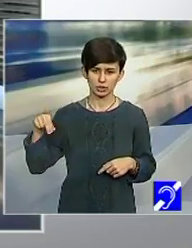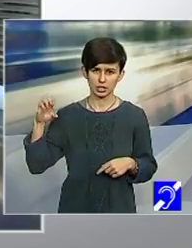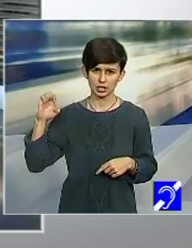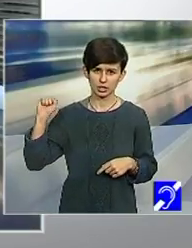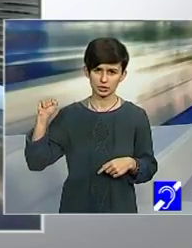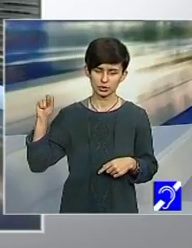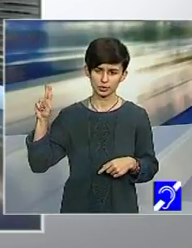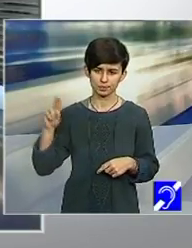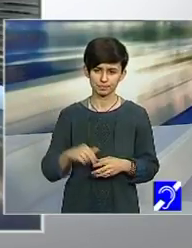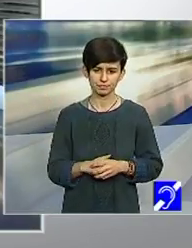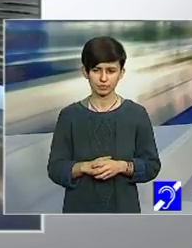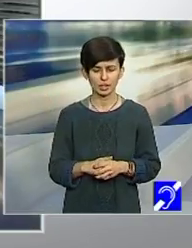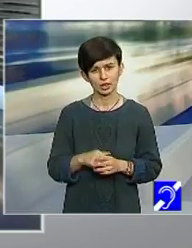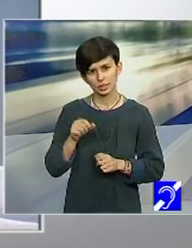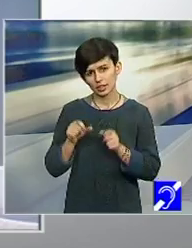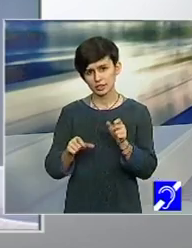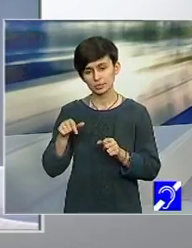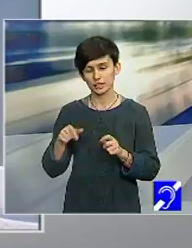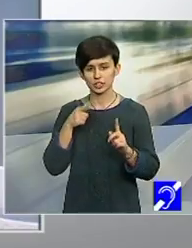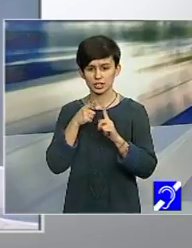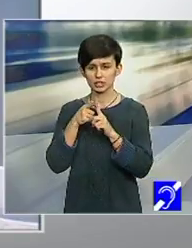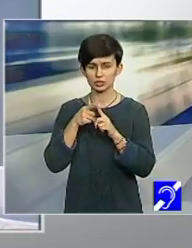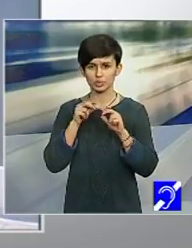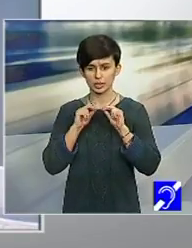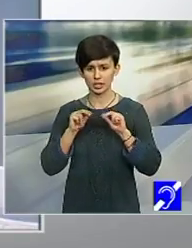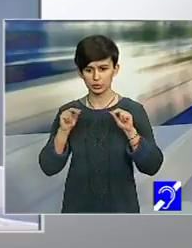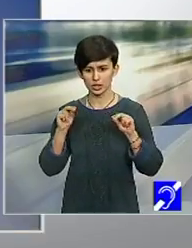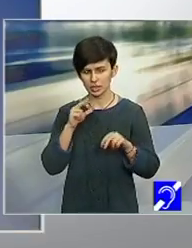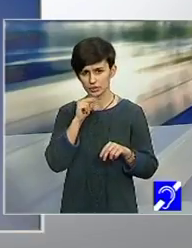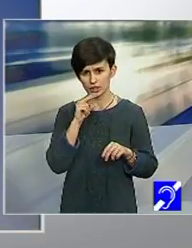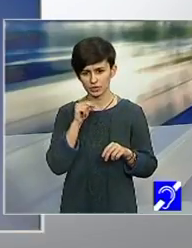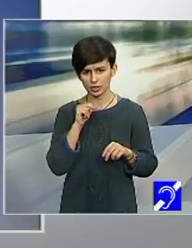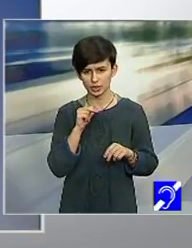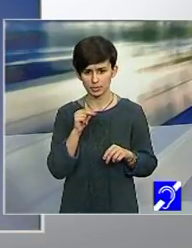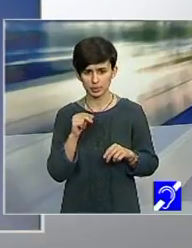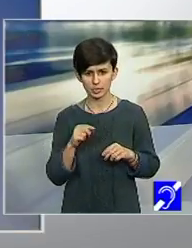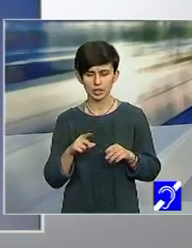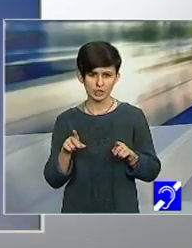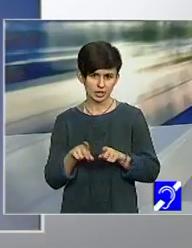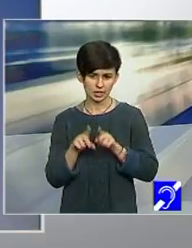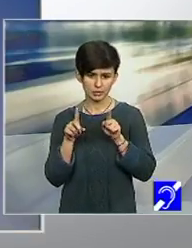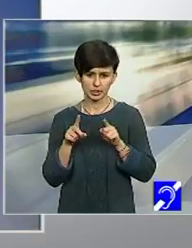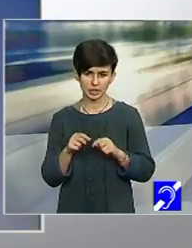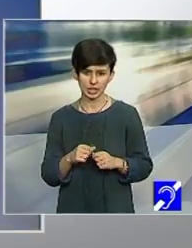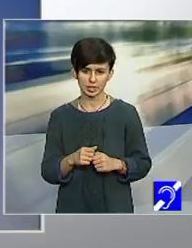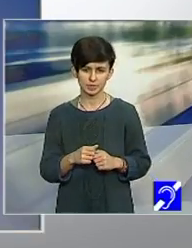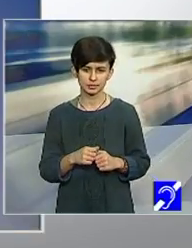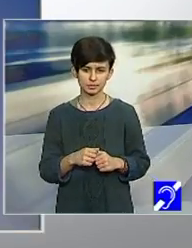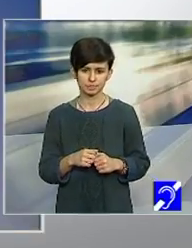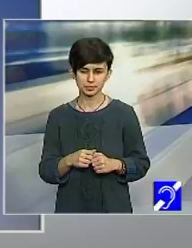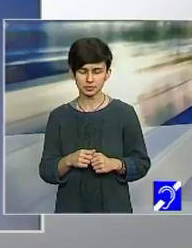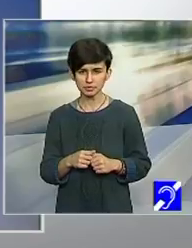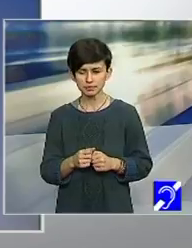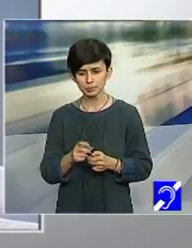Despre acest rol educativ al muzeilor de acest gen în general vom mai povesti puțin mai încolo, dar